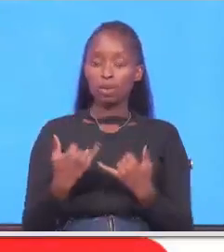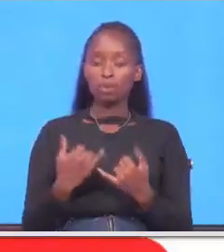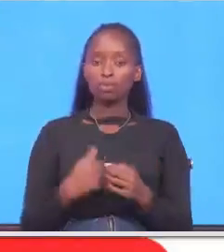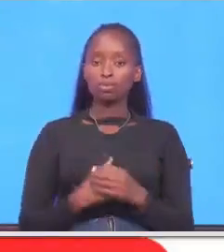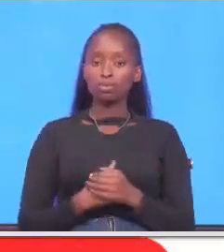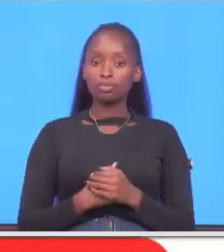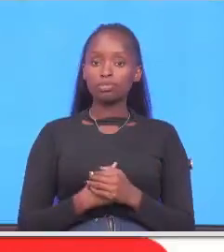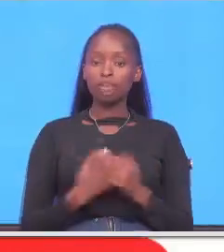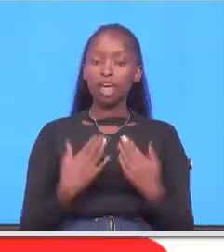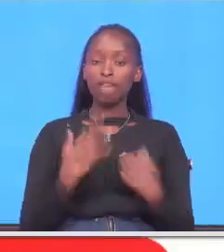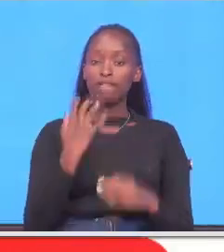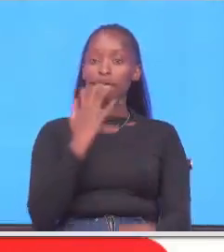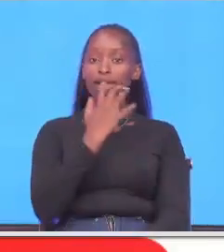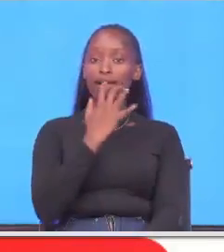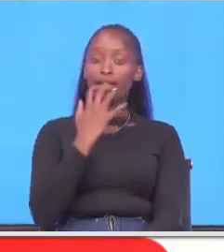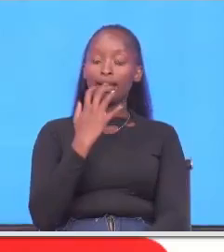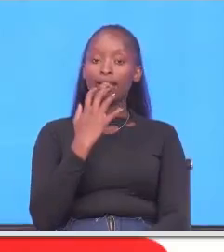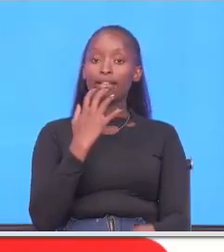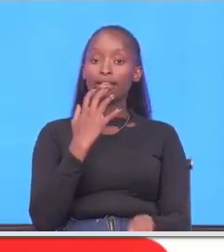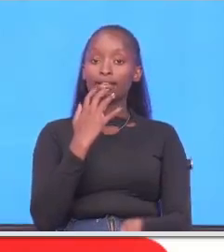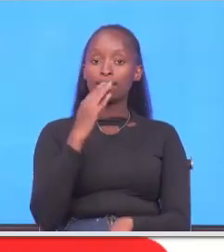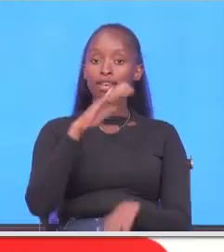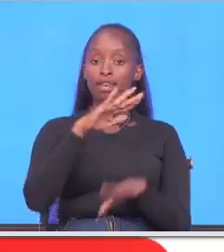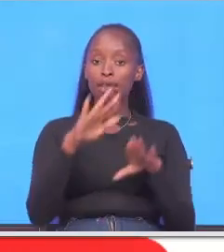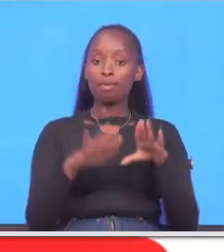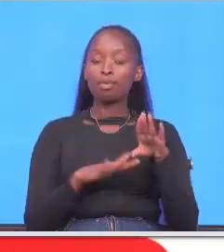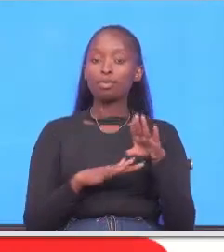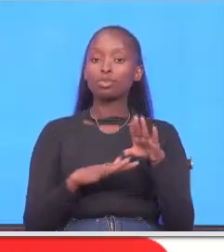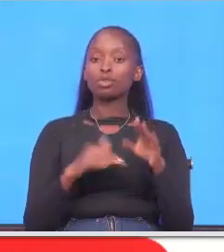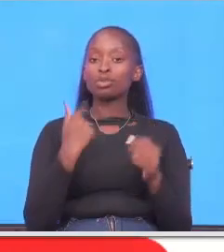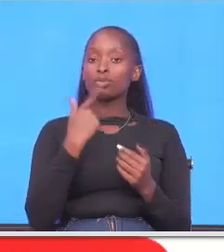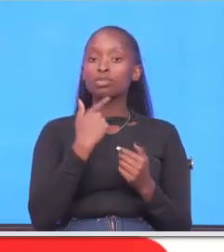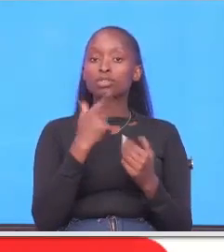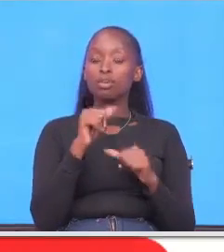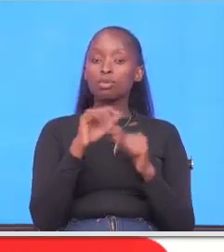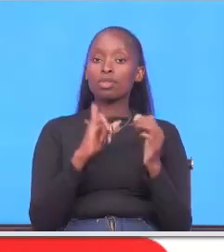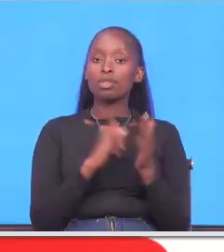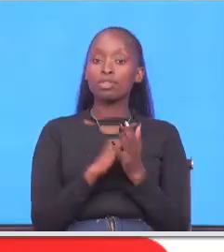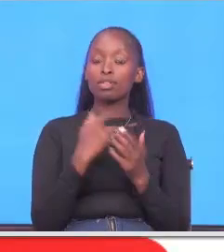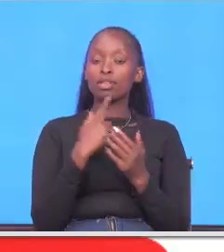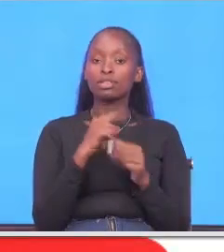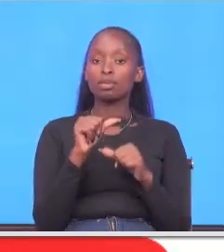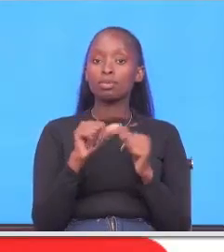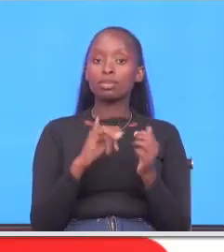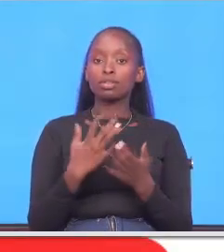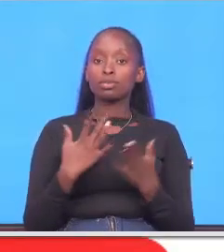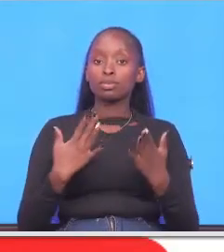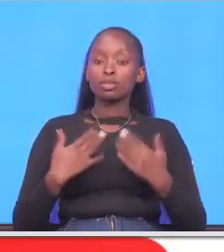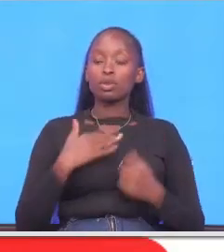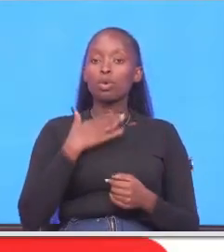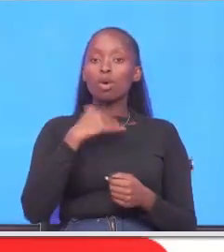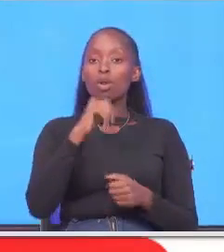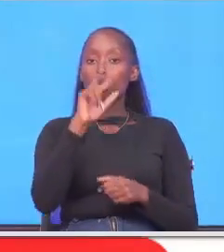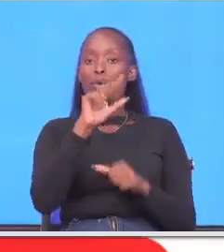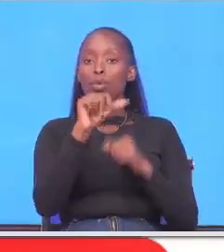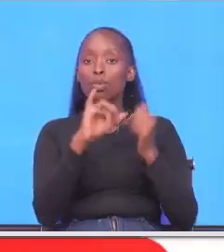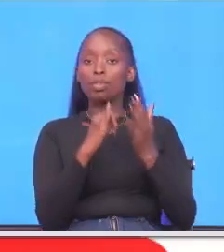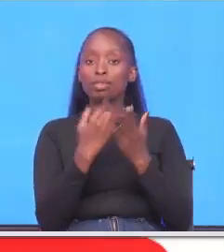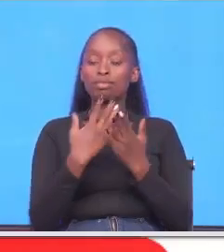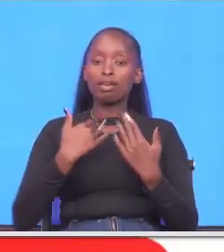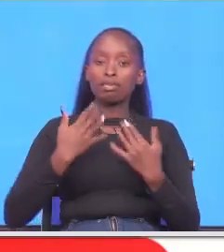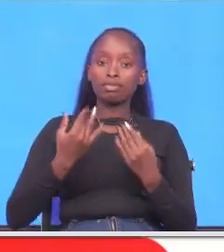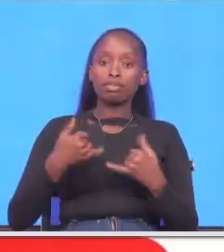Naibu Rais Rigathi Gachagua sasa kilalama kuwa ukosefu wa mipango kabambe katika kushughulikia El Nino ndio chanzo kuu cha maafa na